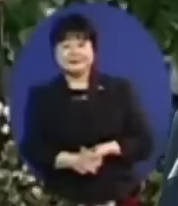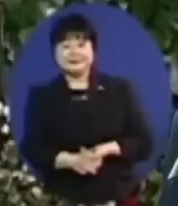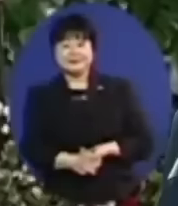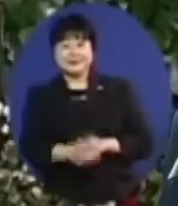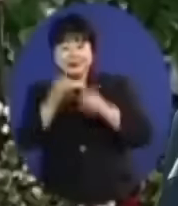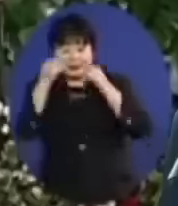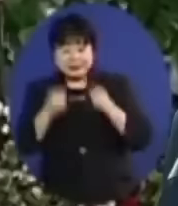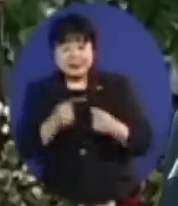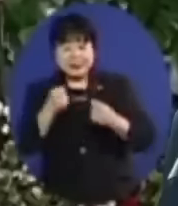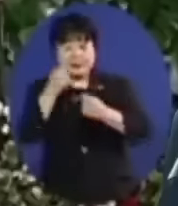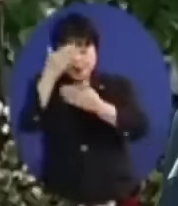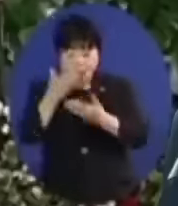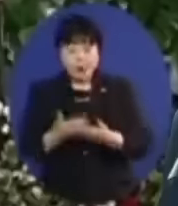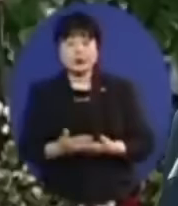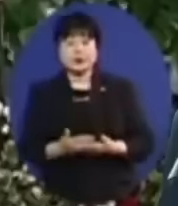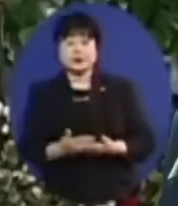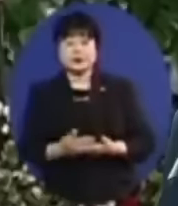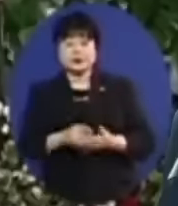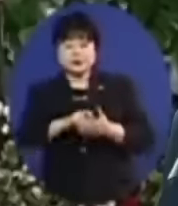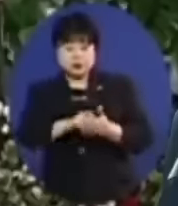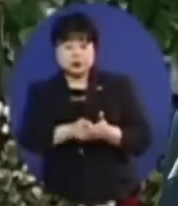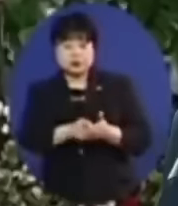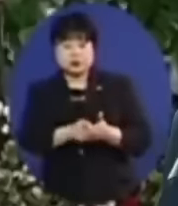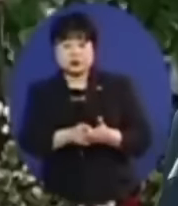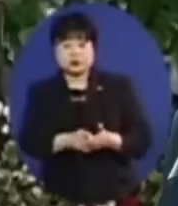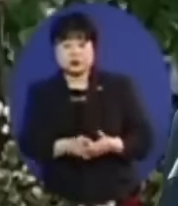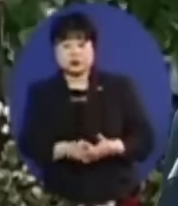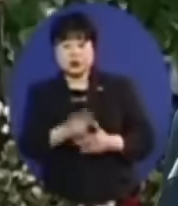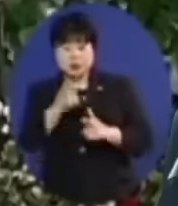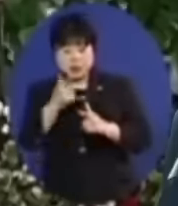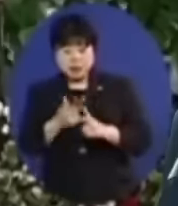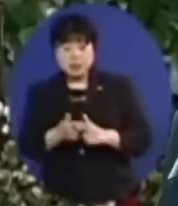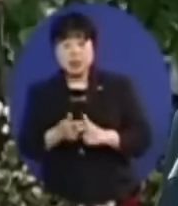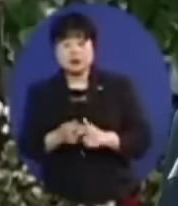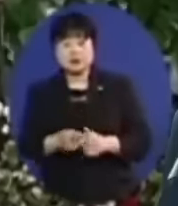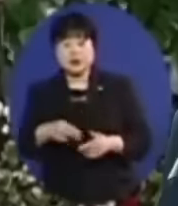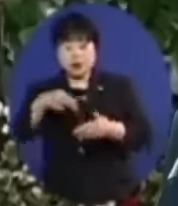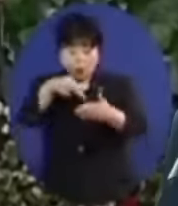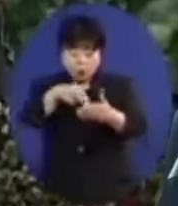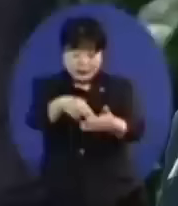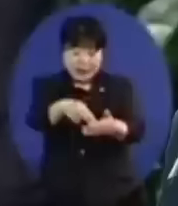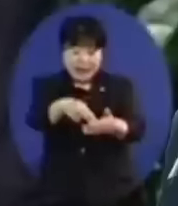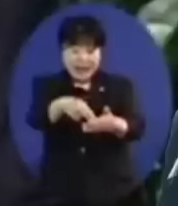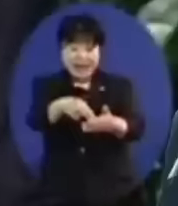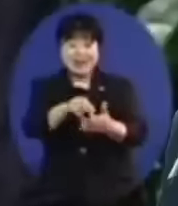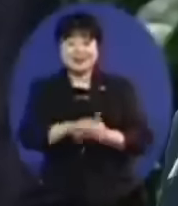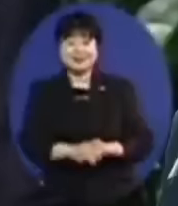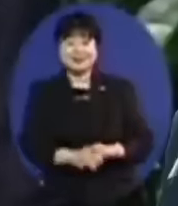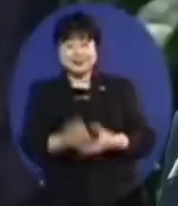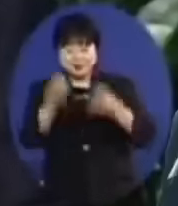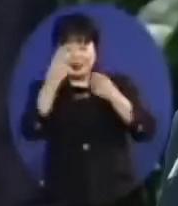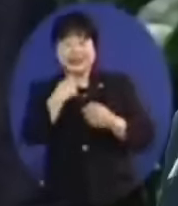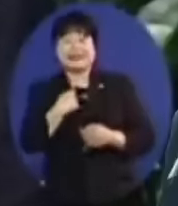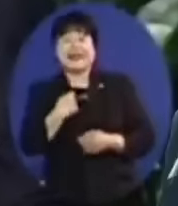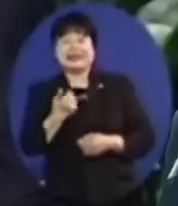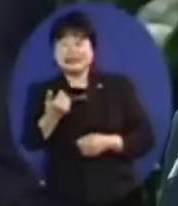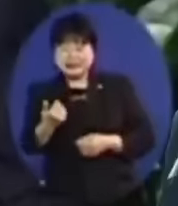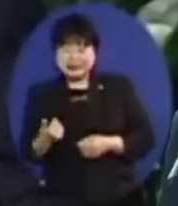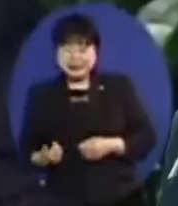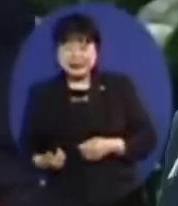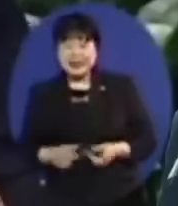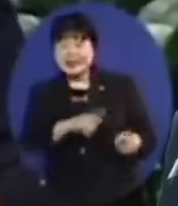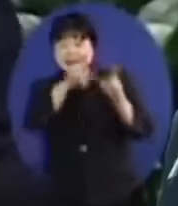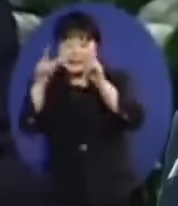삶의 힘을 얻는 스위치를 내게서 뽑아서 예수님께는 꼽도록 하는 것입니다. 고난을 당하기 전에는